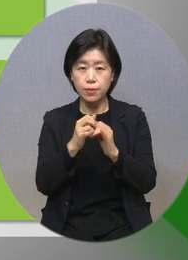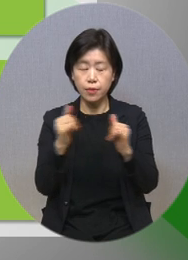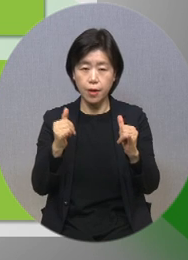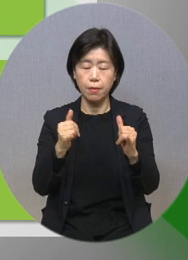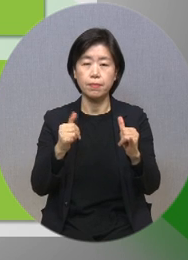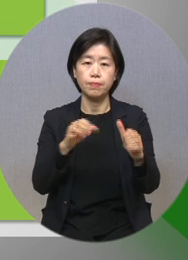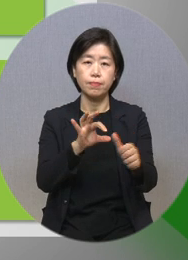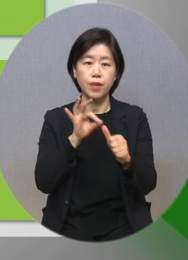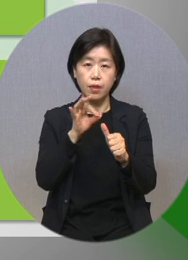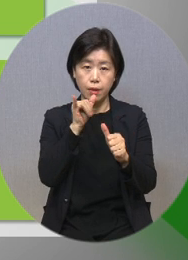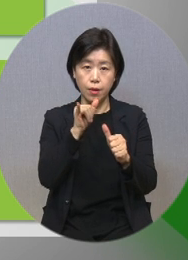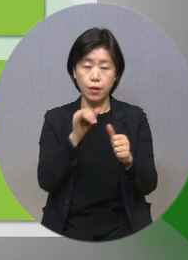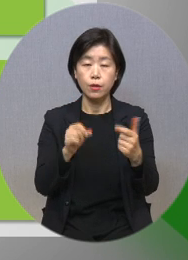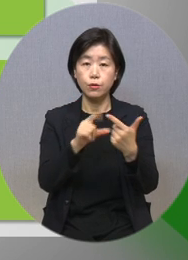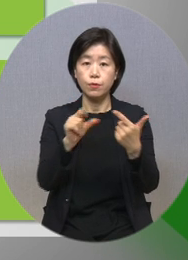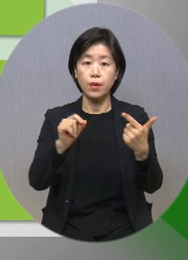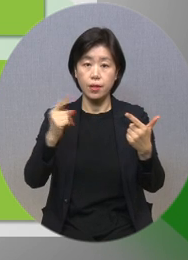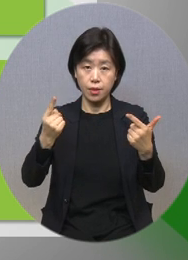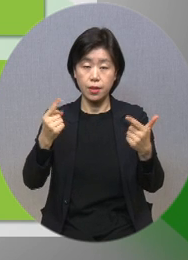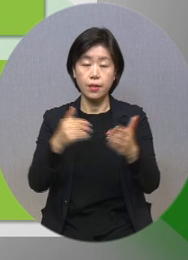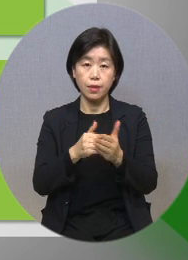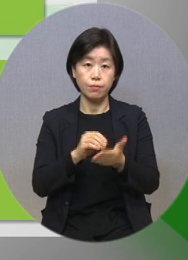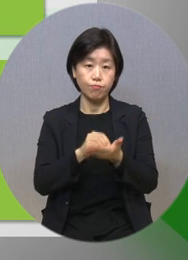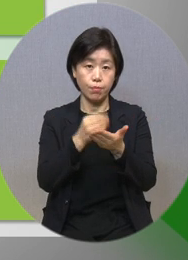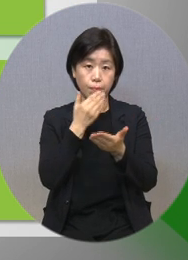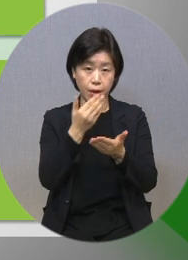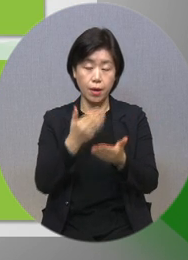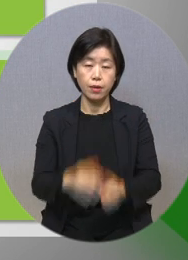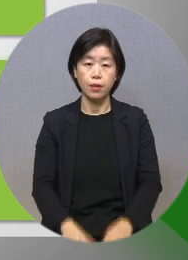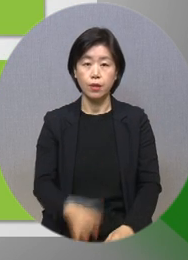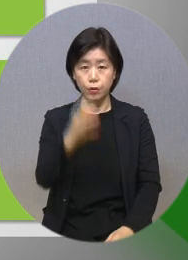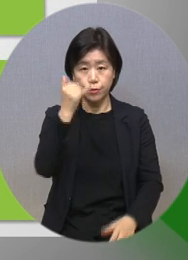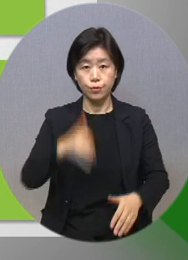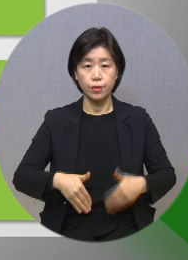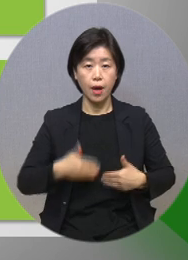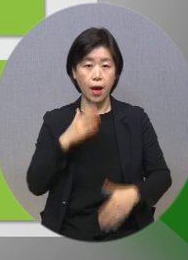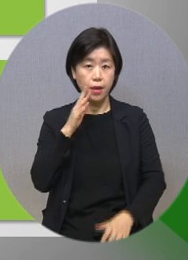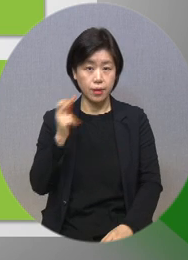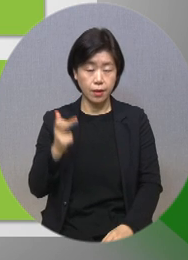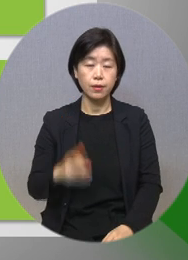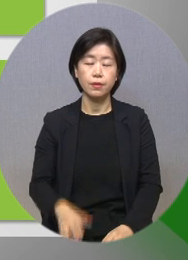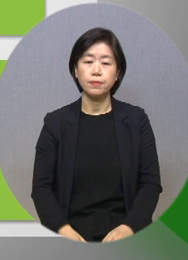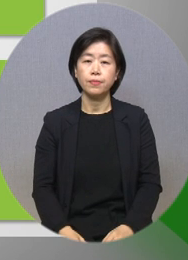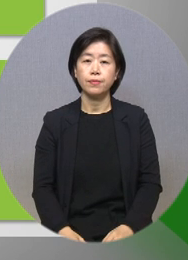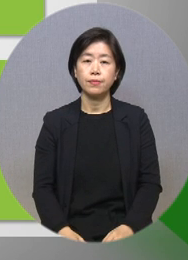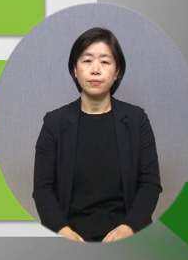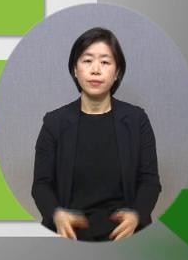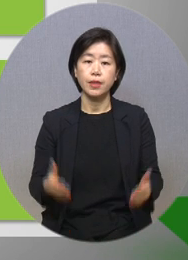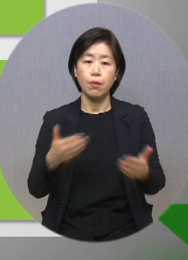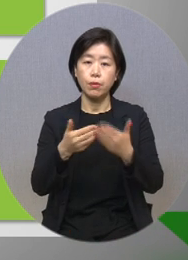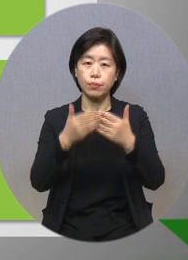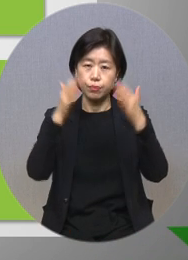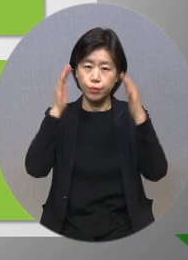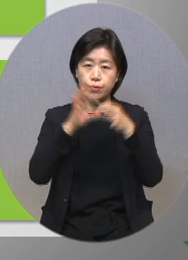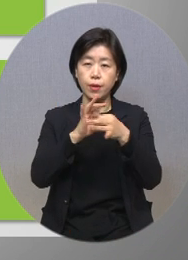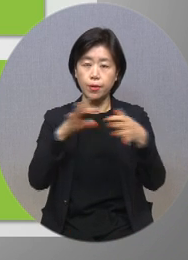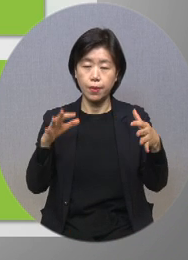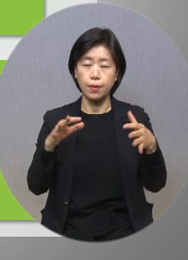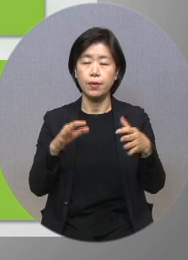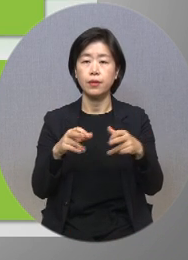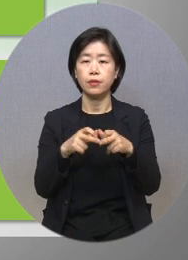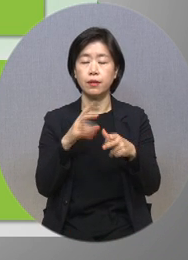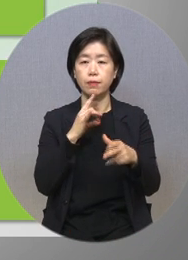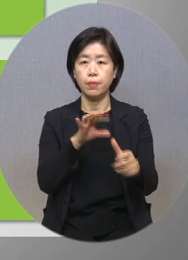근무지는 충청남도 아산시입니다. 경력과 학력은 무관하며 상용직을 채용합니다. 장애인만